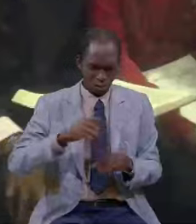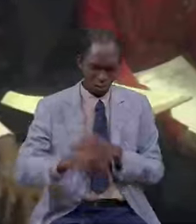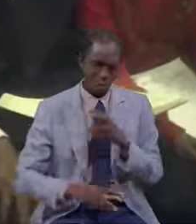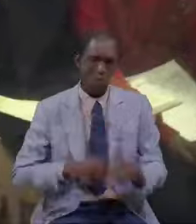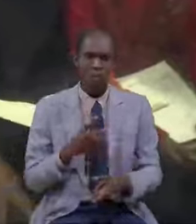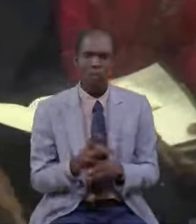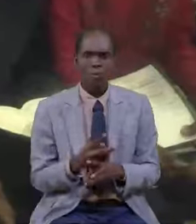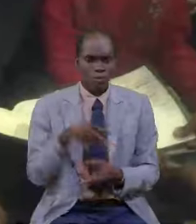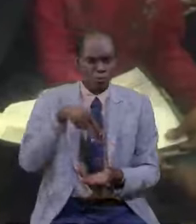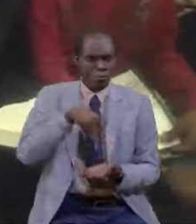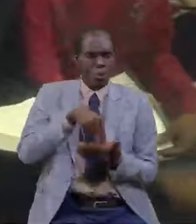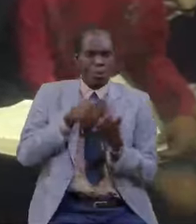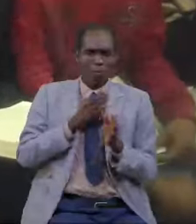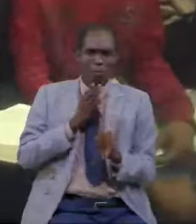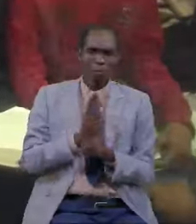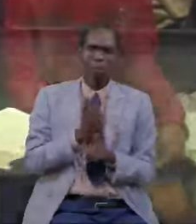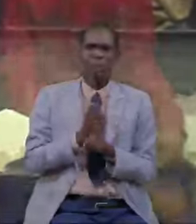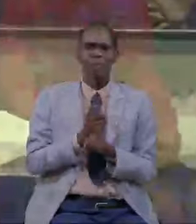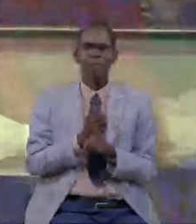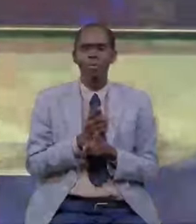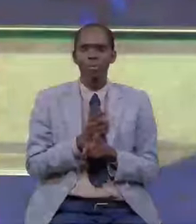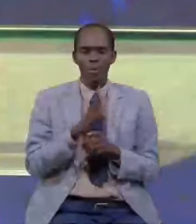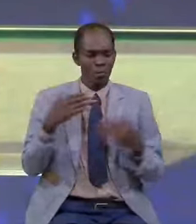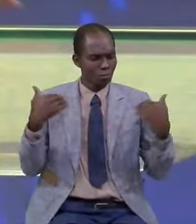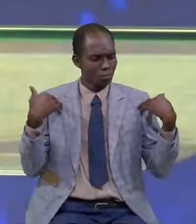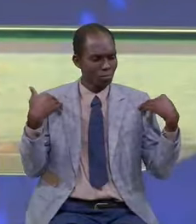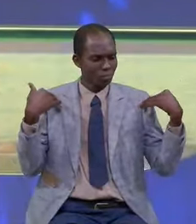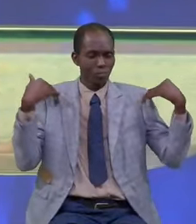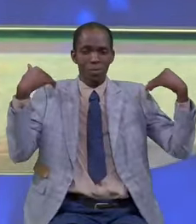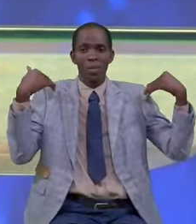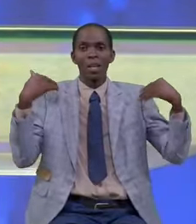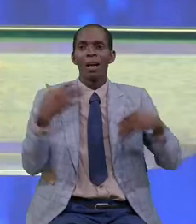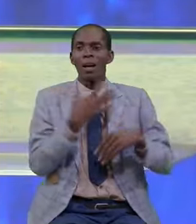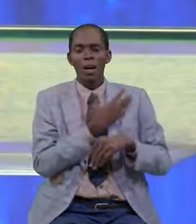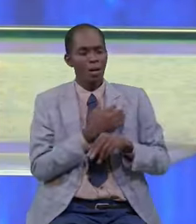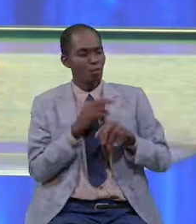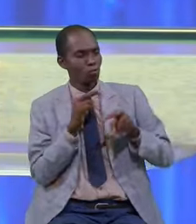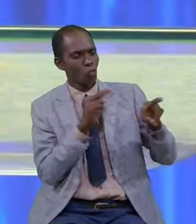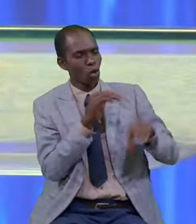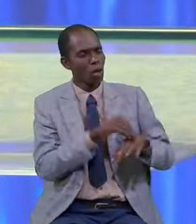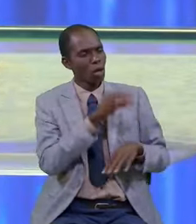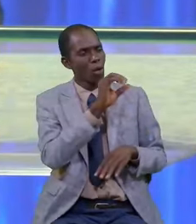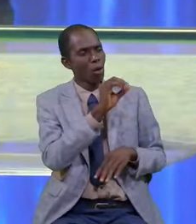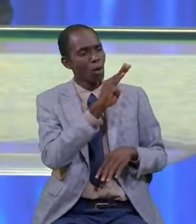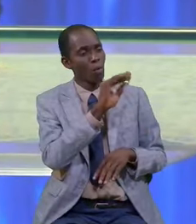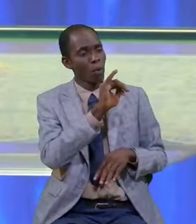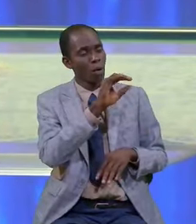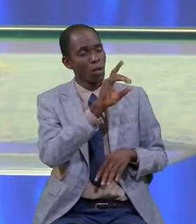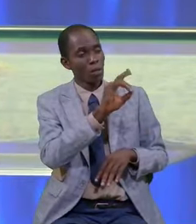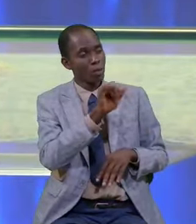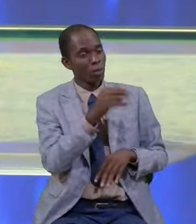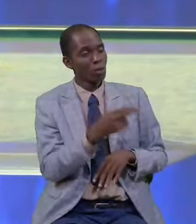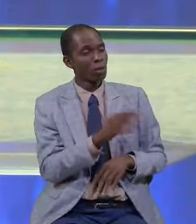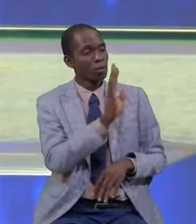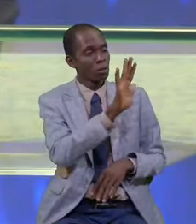Alors, il faut vous redresser et vous dressez bien les épaules. Vous regardez Abdia et vous l'annoncez. Je